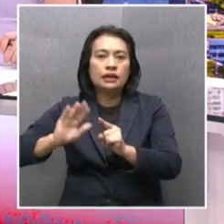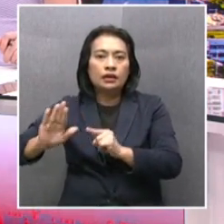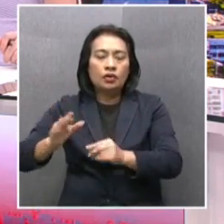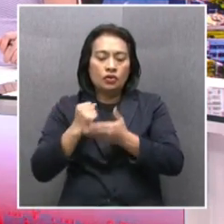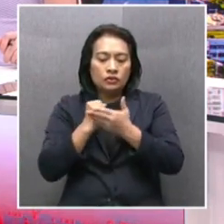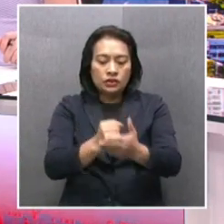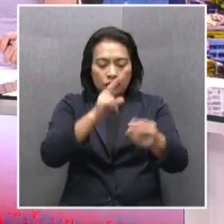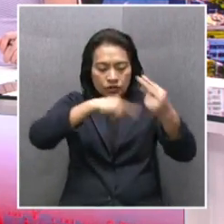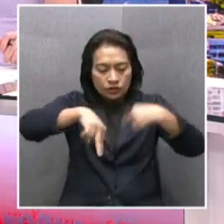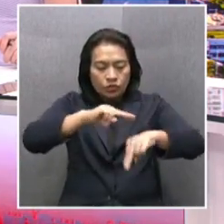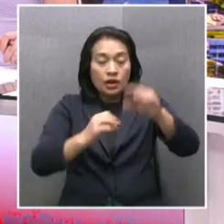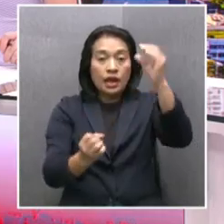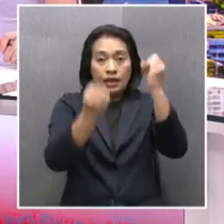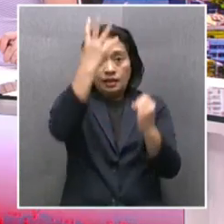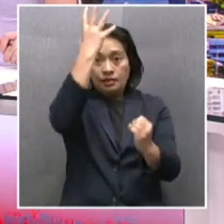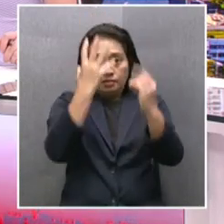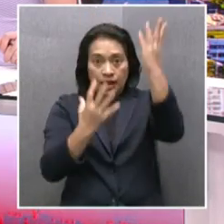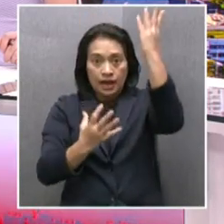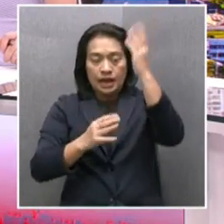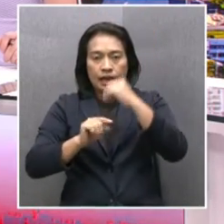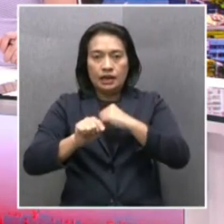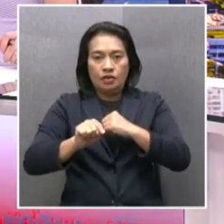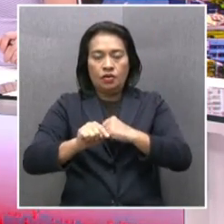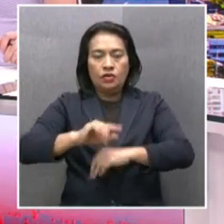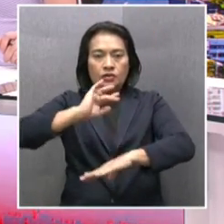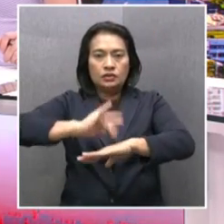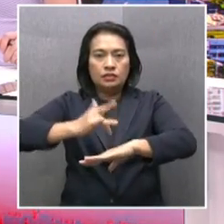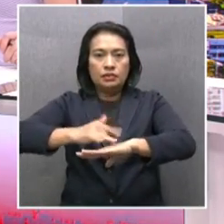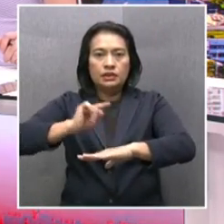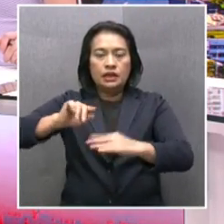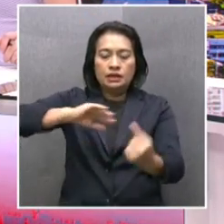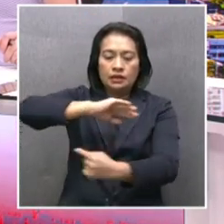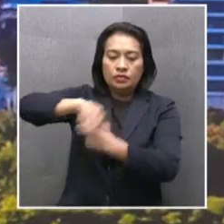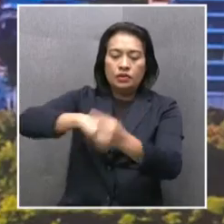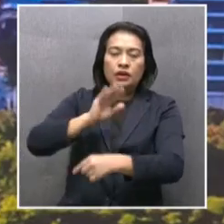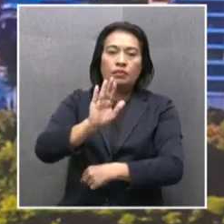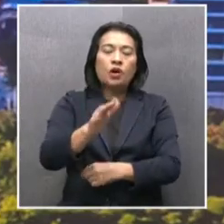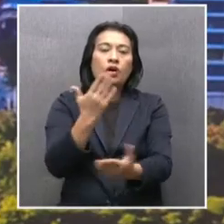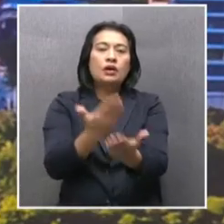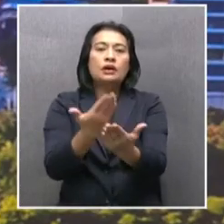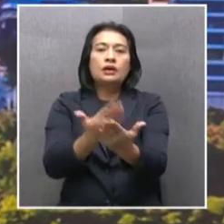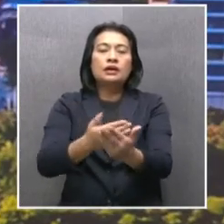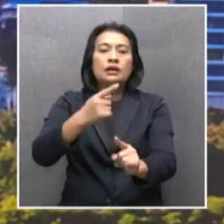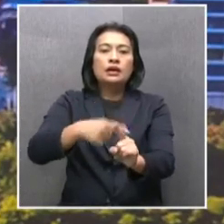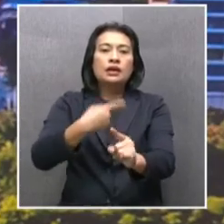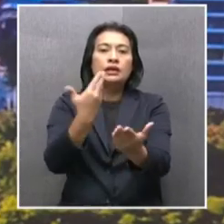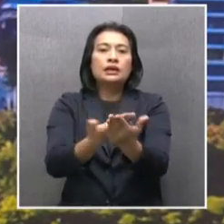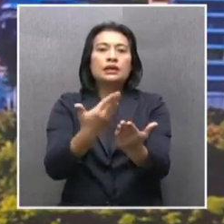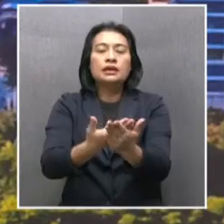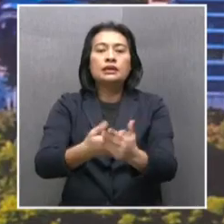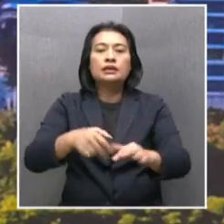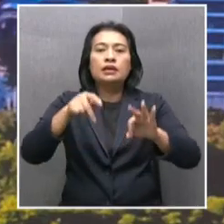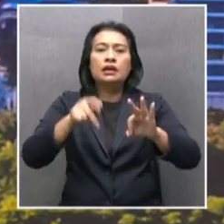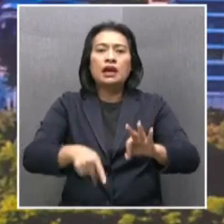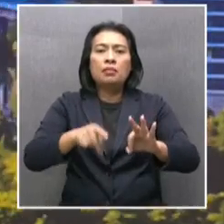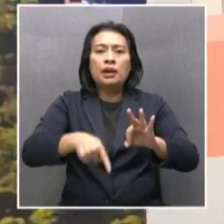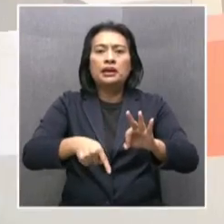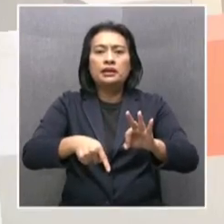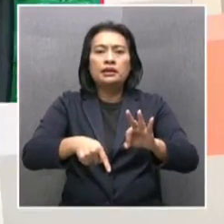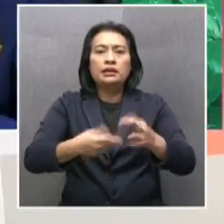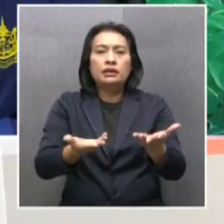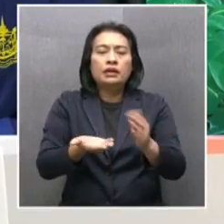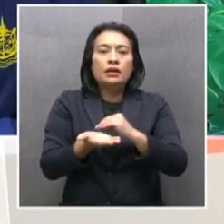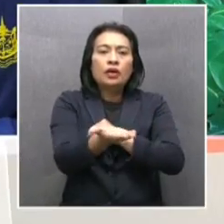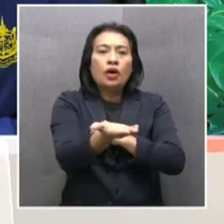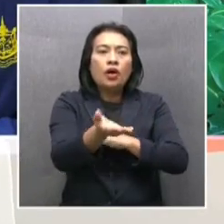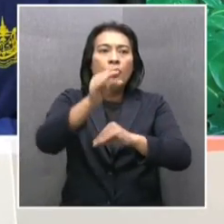แลนะครับไม่ให้ใครมาทำลายทรัพยากรธรรมชาติของเรานะแต่ปัจจุบันนี้พวกเขาได้เงินเดือนเนี่ยเดือนละ9,000บาทเท่านั้นนะครับก็เลยมีแนวคิดจะขอปรับเพิ่มเ